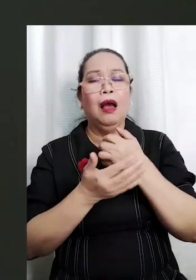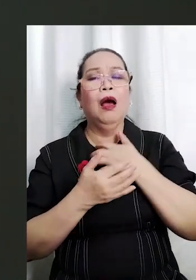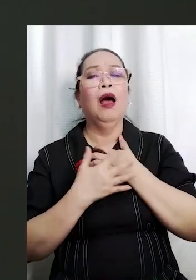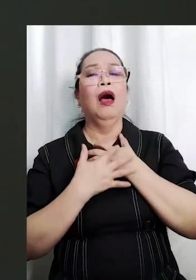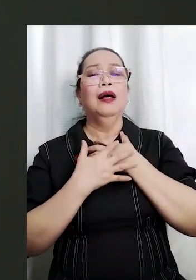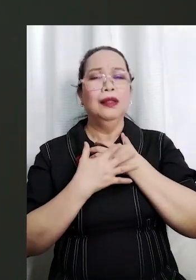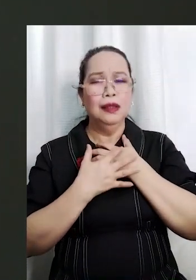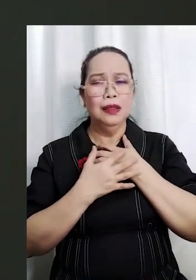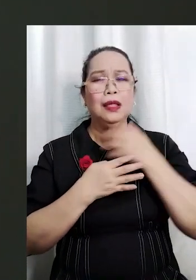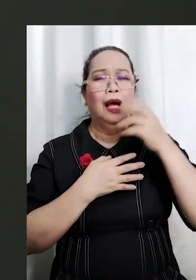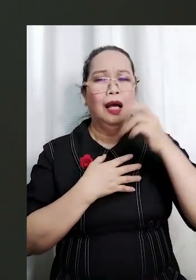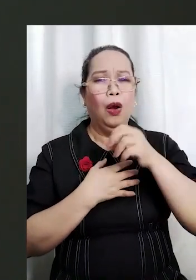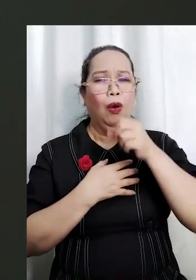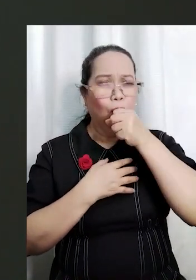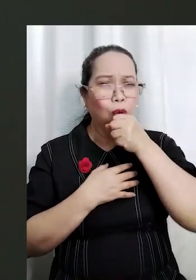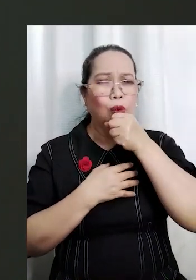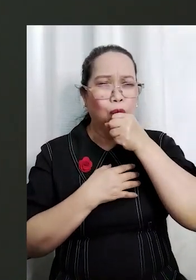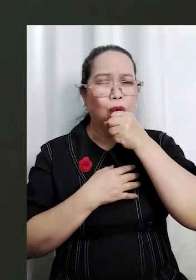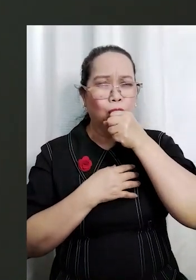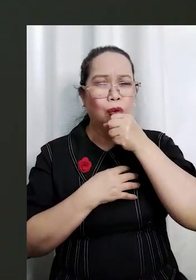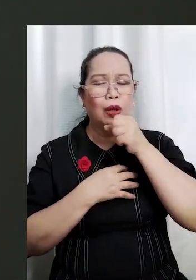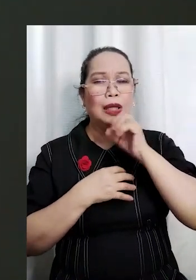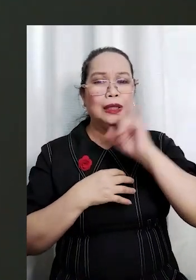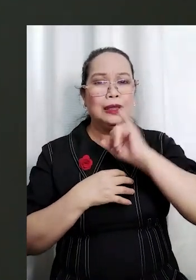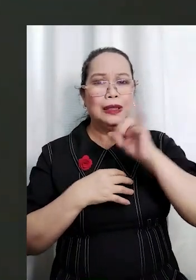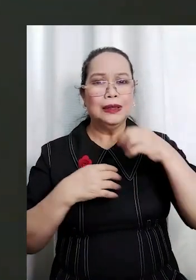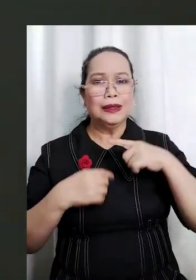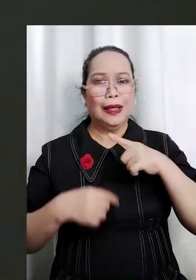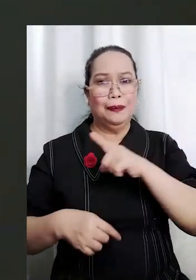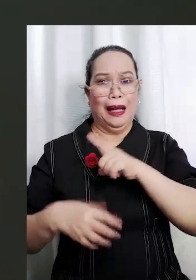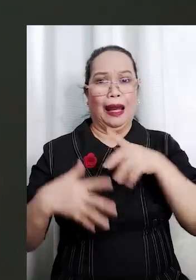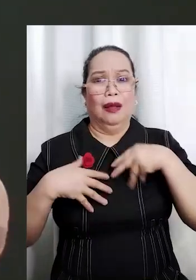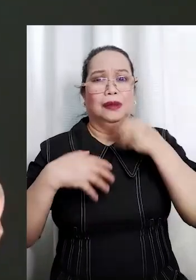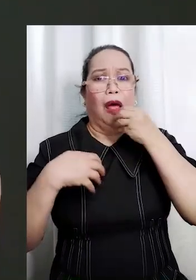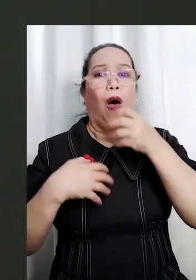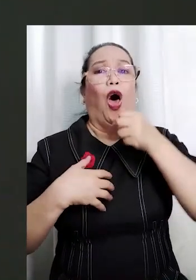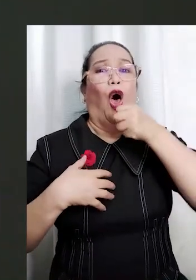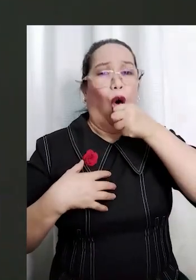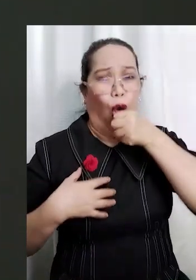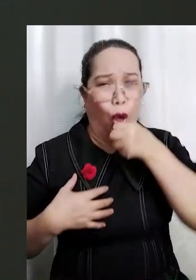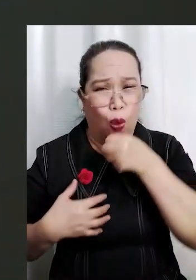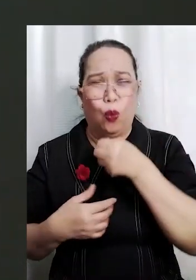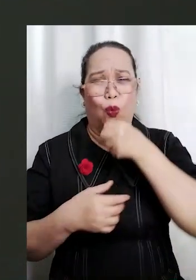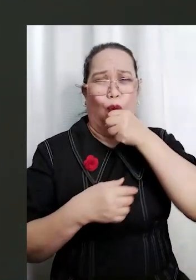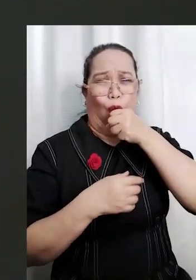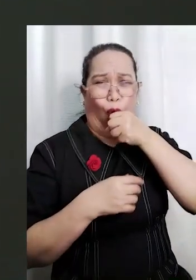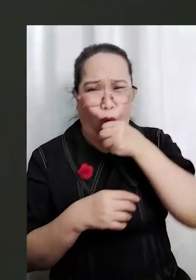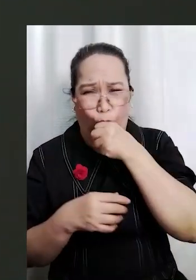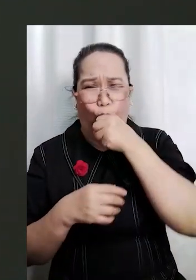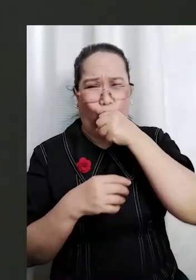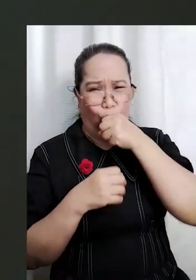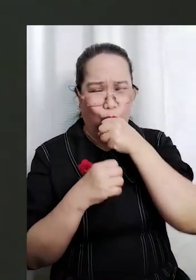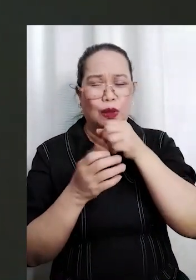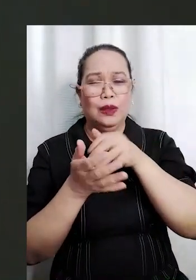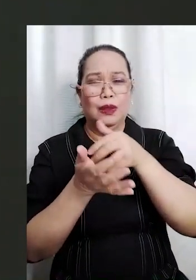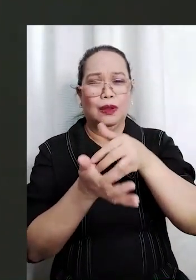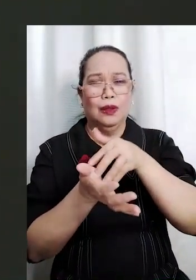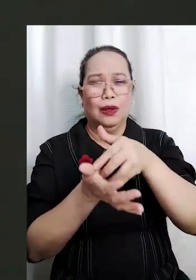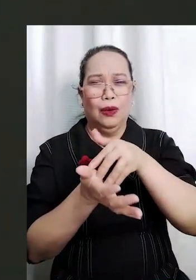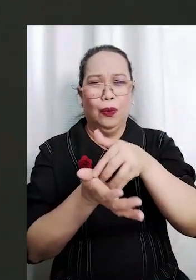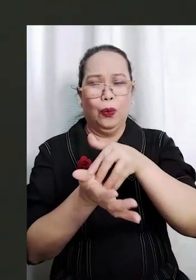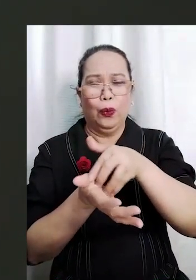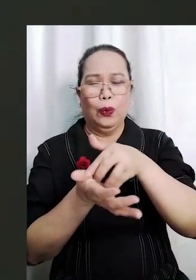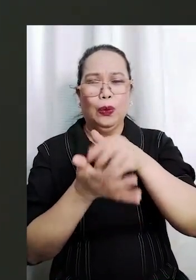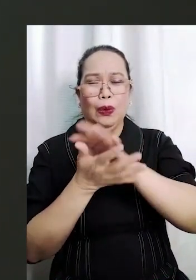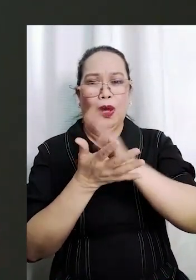pag-ahabol ng aking hinga, sa pag-uubo, na parang lumalabas na yung baga ko sa pag-ubo na yon. Hinang-hina na